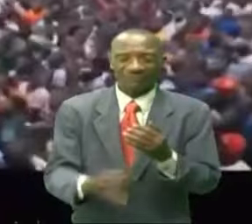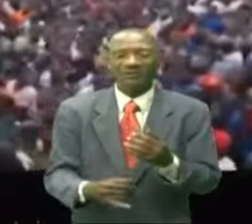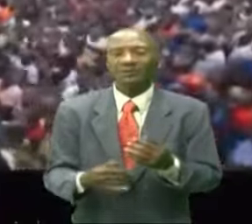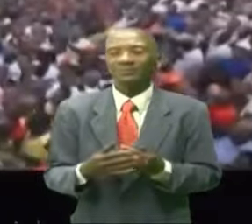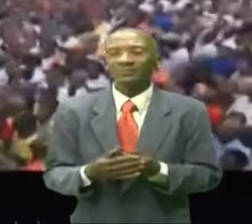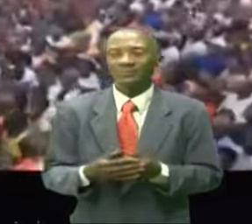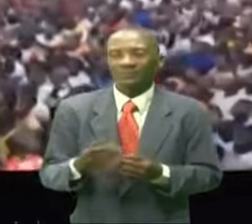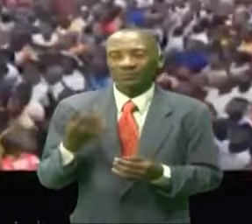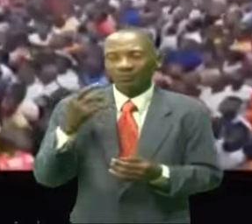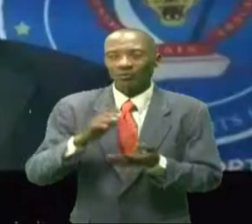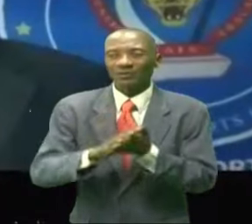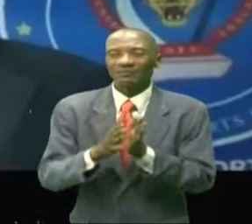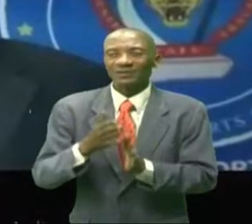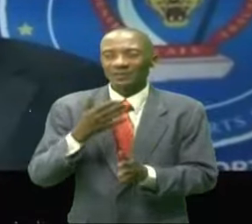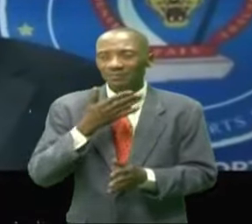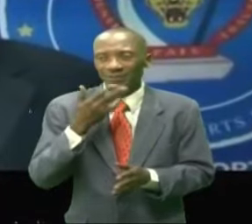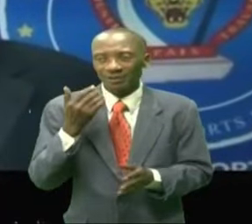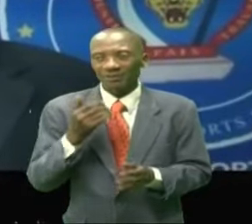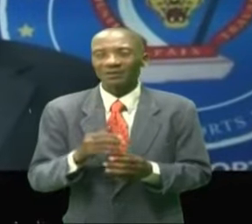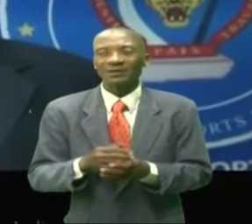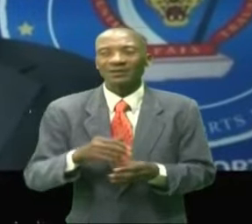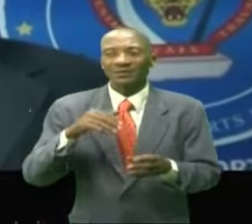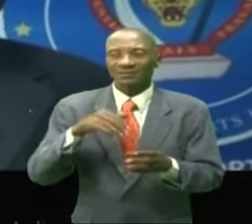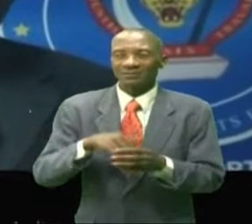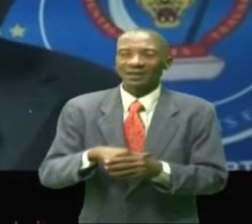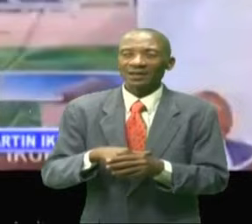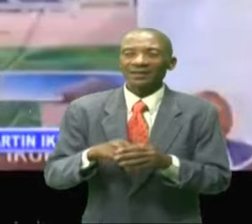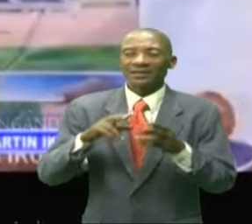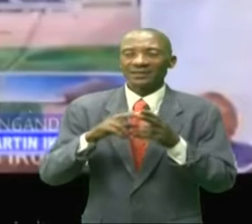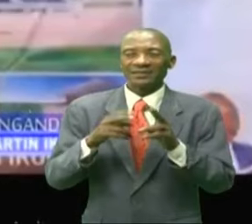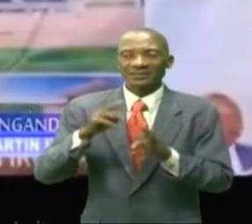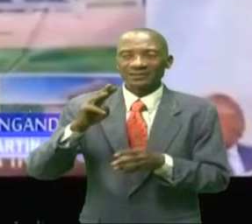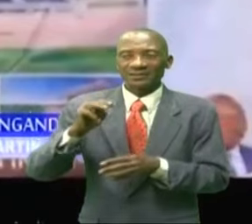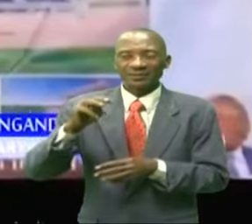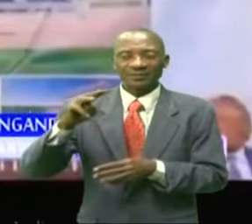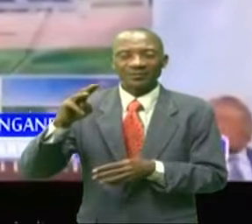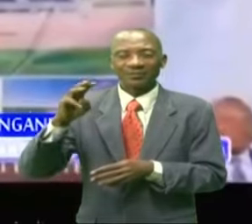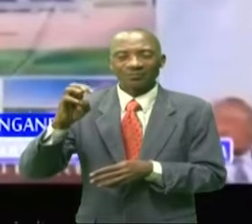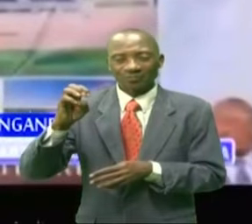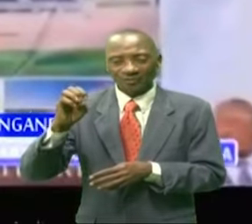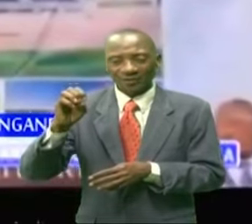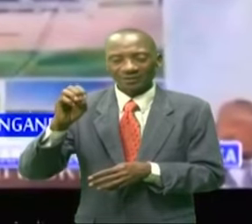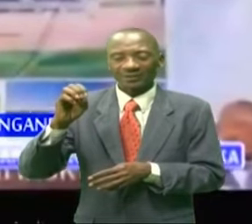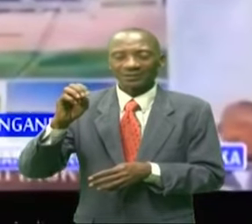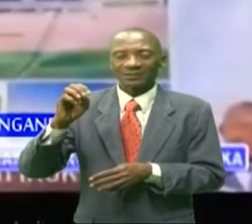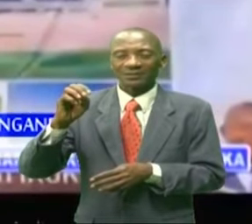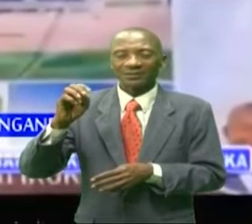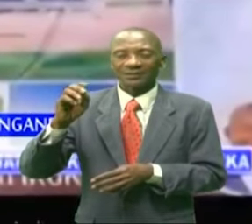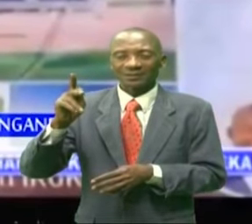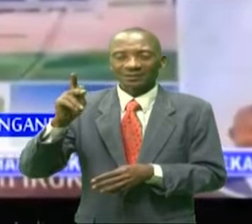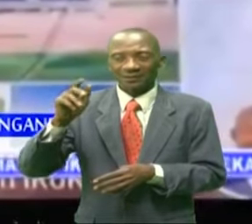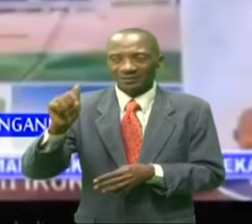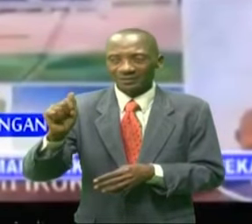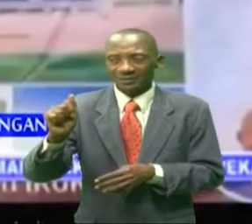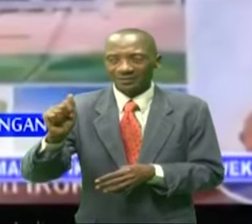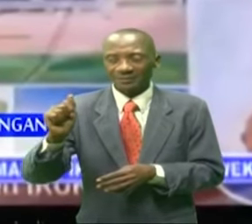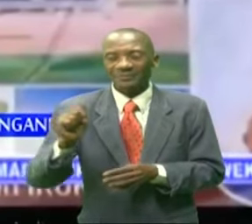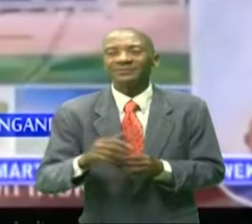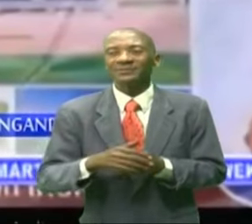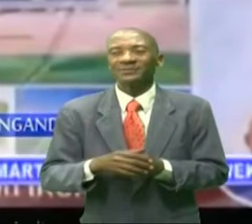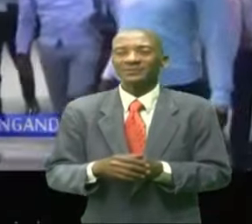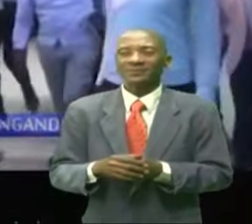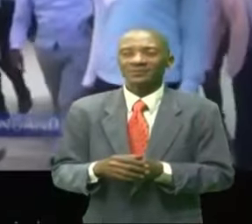pour moi d'avoir réalisé cette œuvre. Construit suivant les normes internationales avec dotation